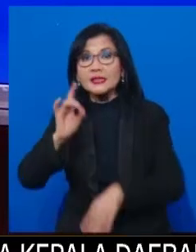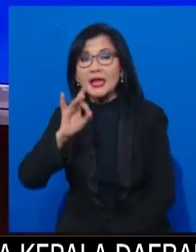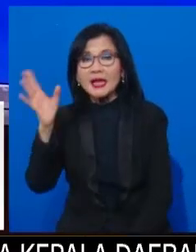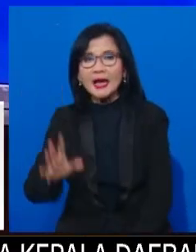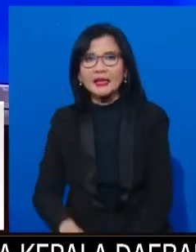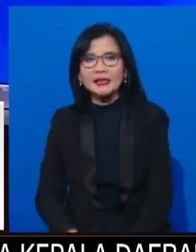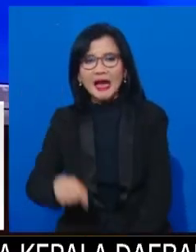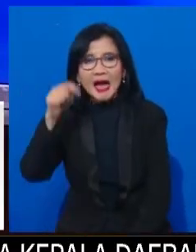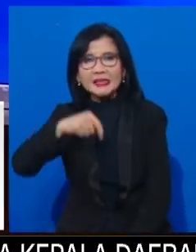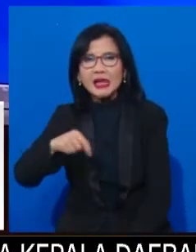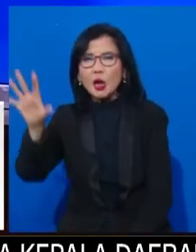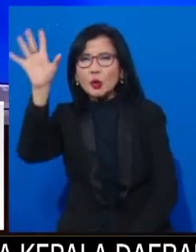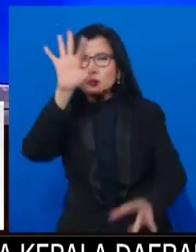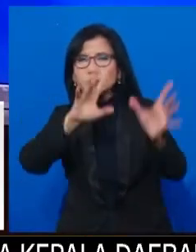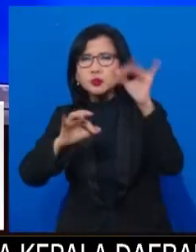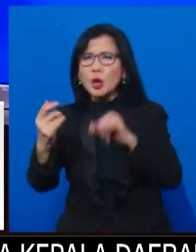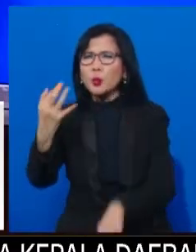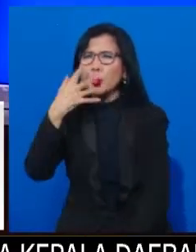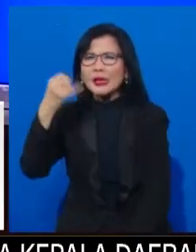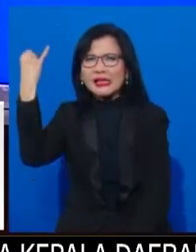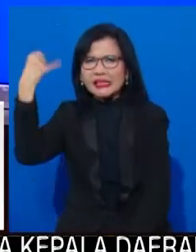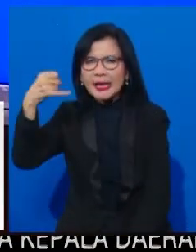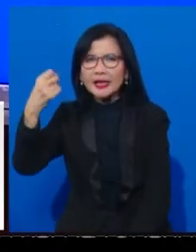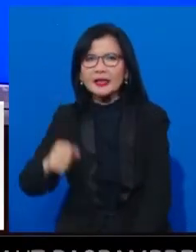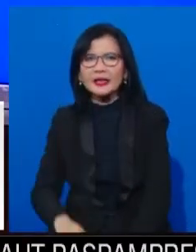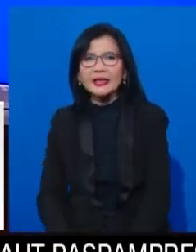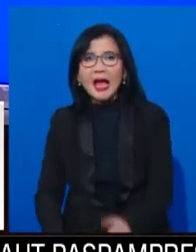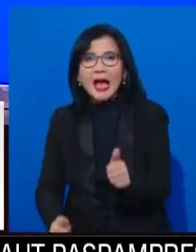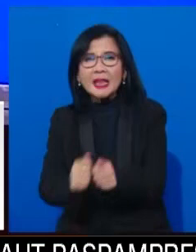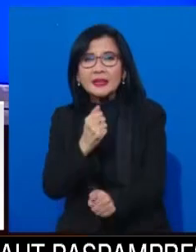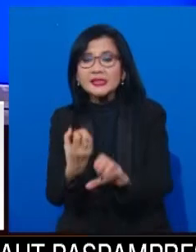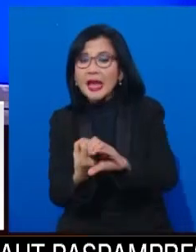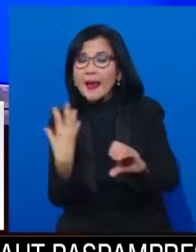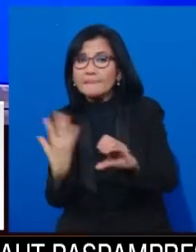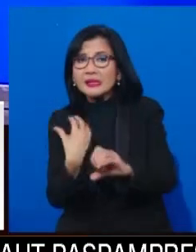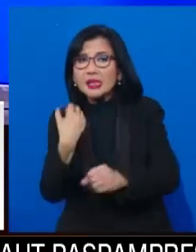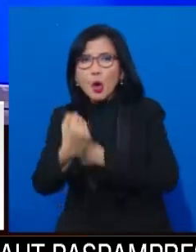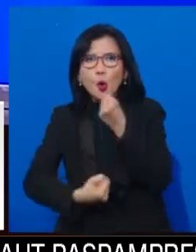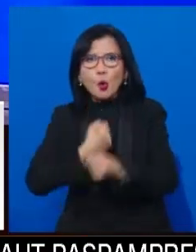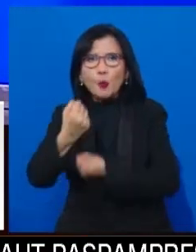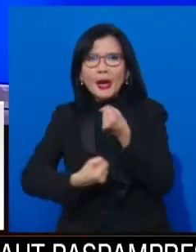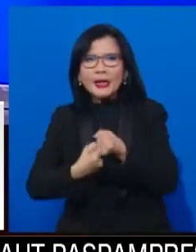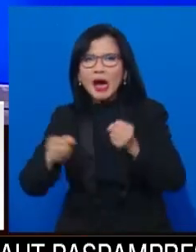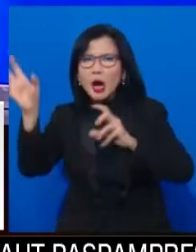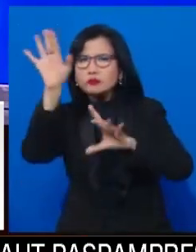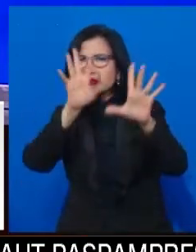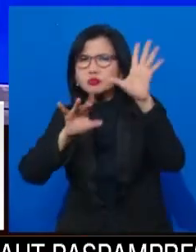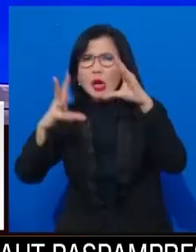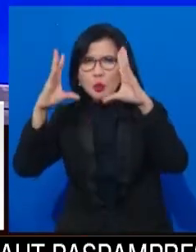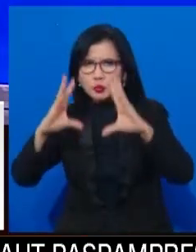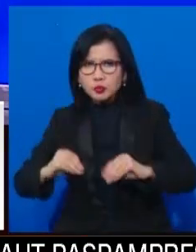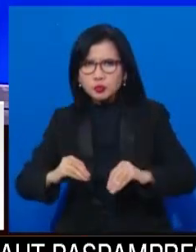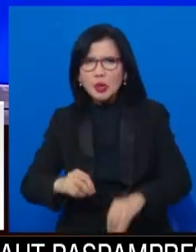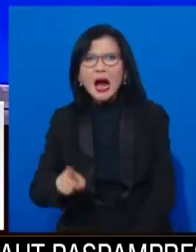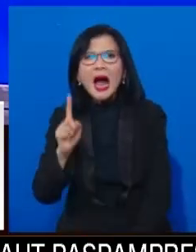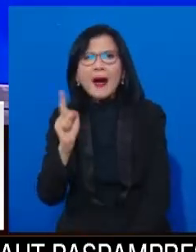Berikutnya, di tengah polusi udara yang ekstrim di ibu kota, uji emisi menjadi salah satu upaya untuk mengurangi polusi tersebut. Lantas, apa